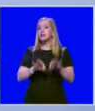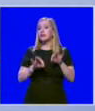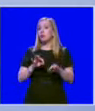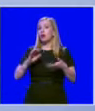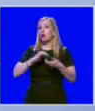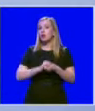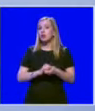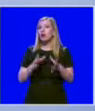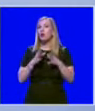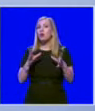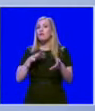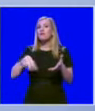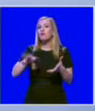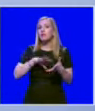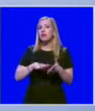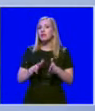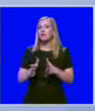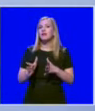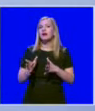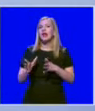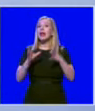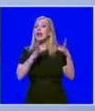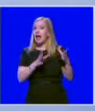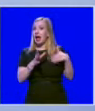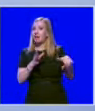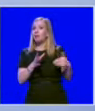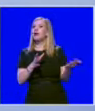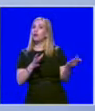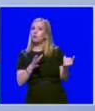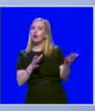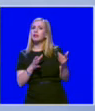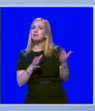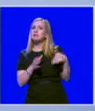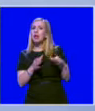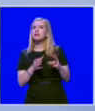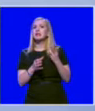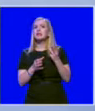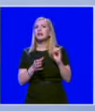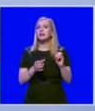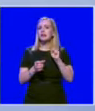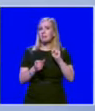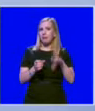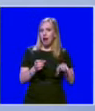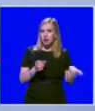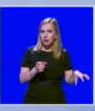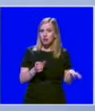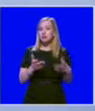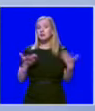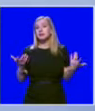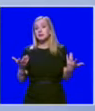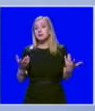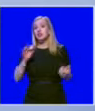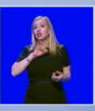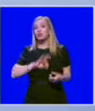голям формат в ляво. Бяха поканени над 30 партии в лявото пространство. Резултатите не